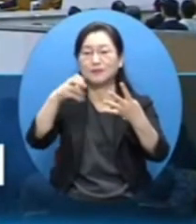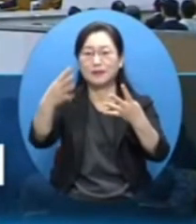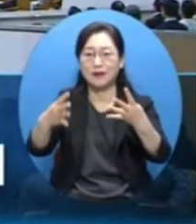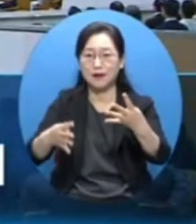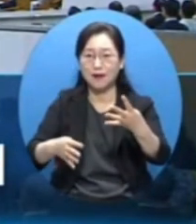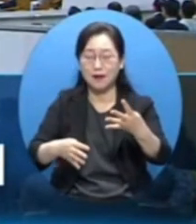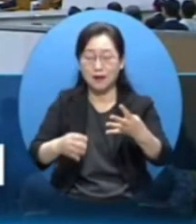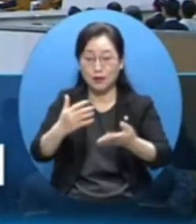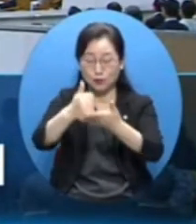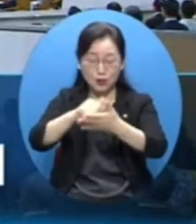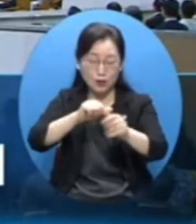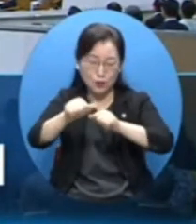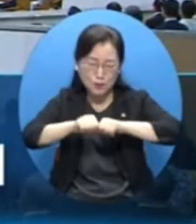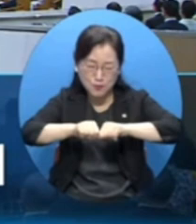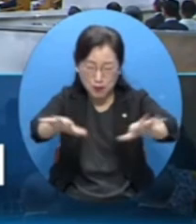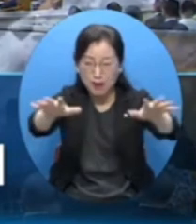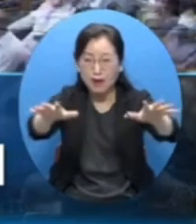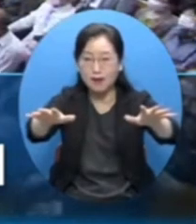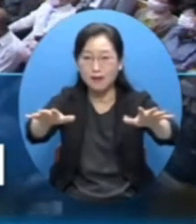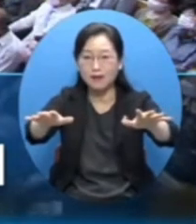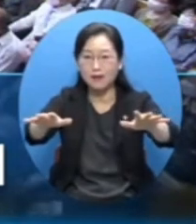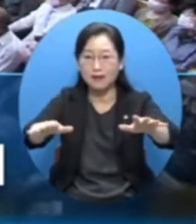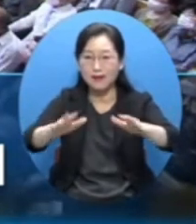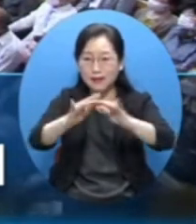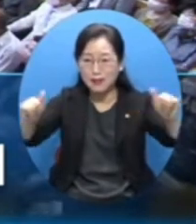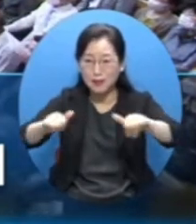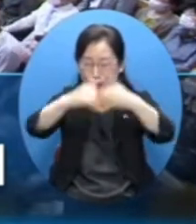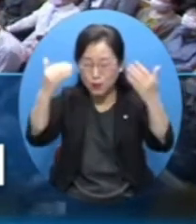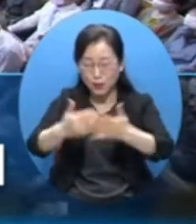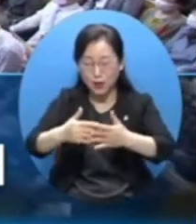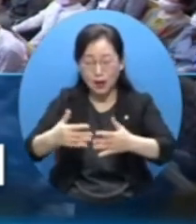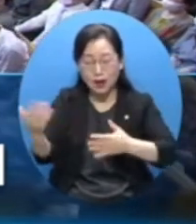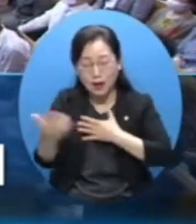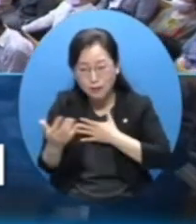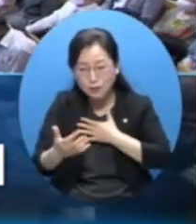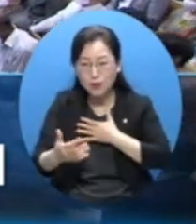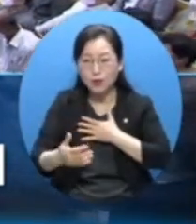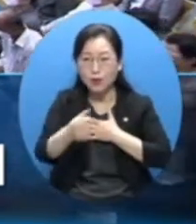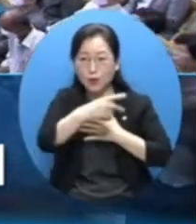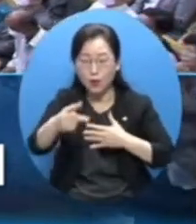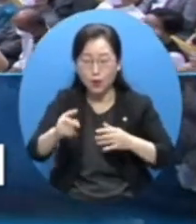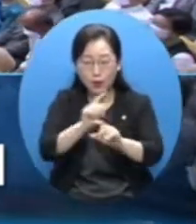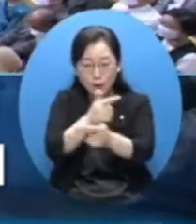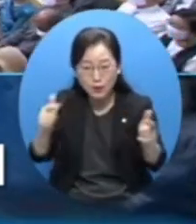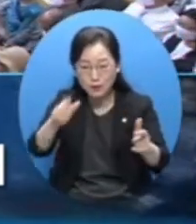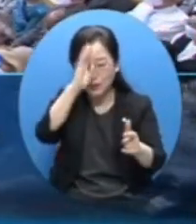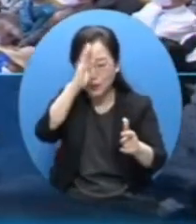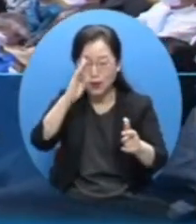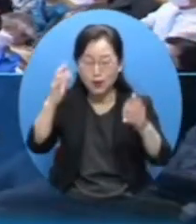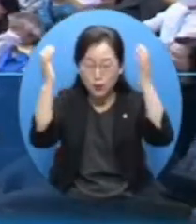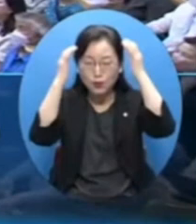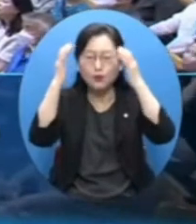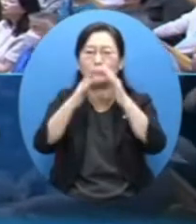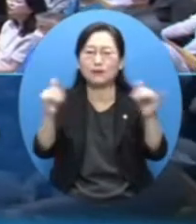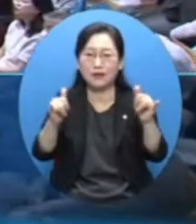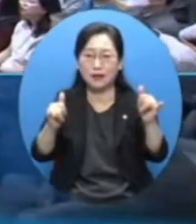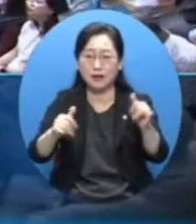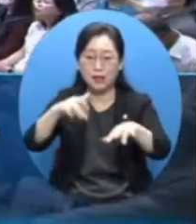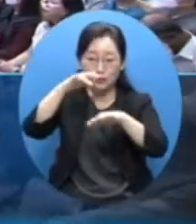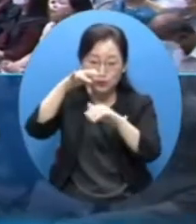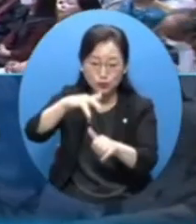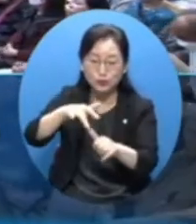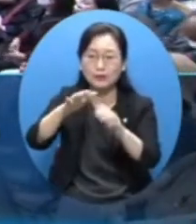그의 수문이 온수리아에 퍼진지라 사람들의 모든 앓는 자 곧 각종 병에 걸려서 고통당하는 자